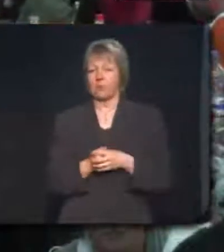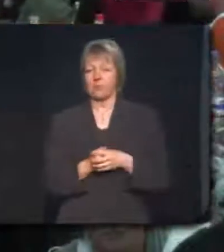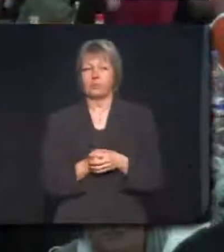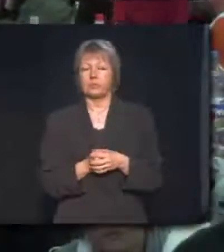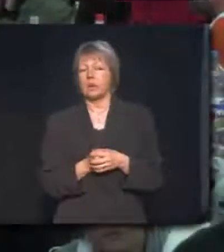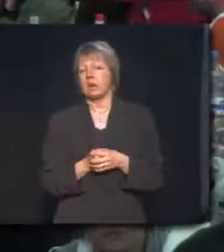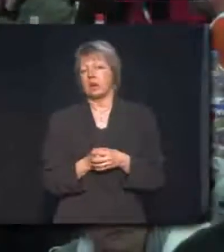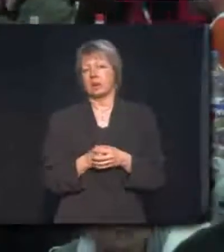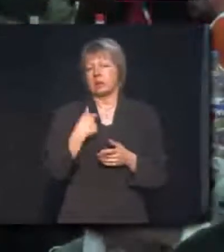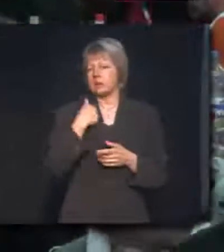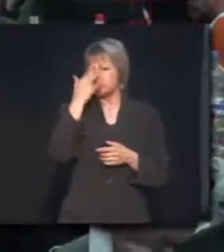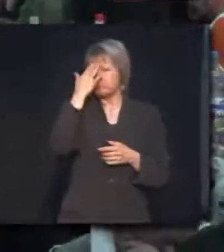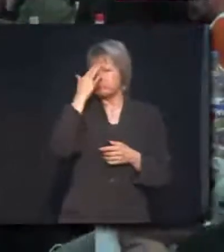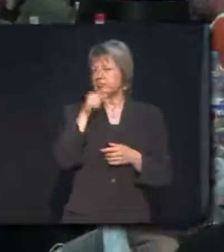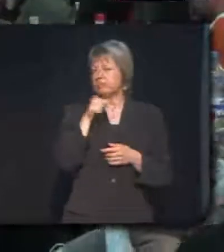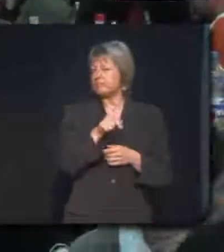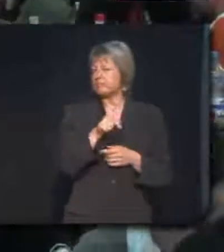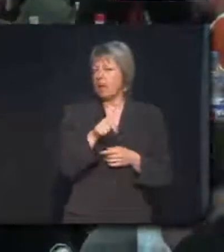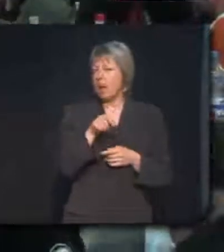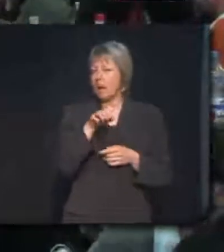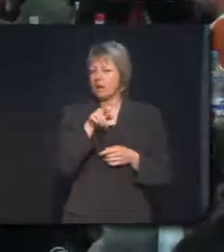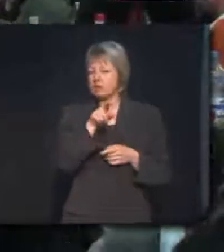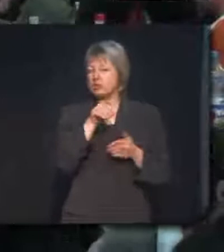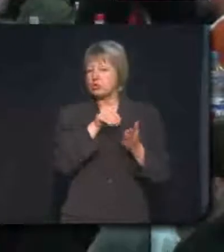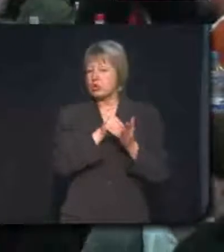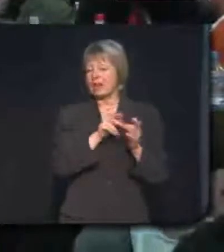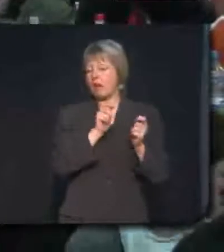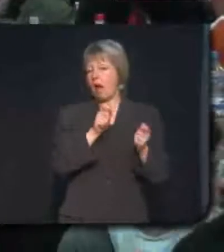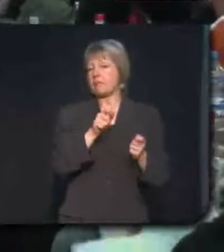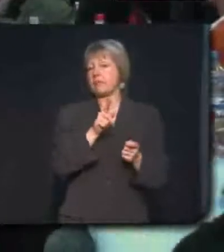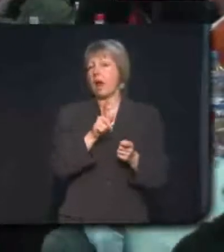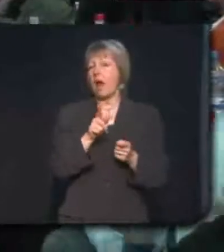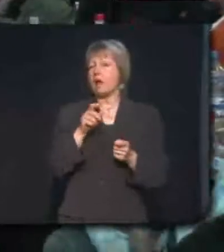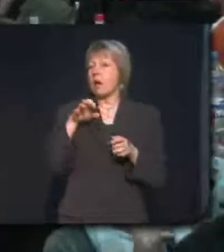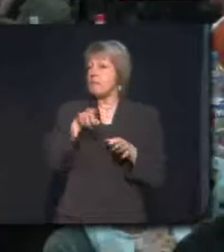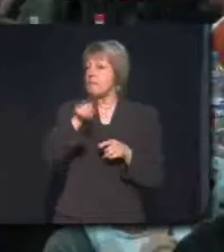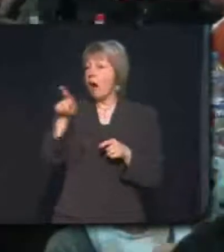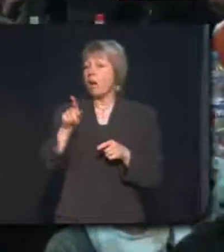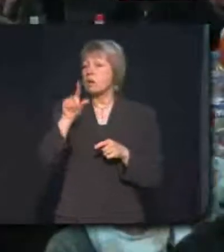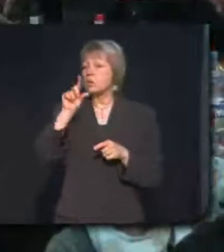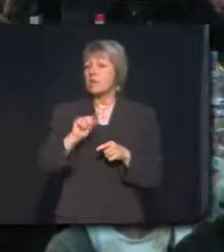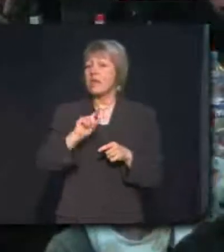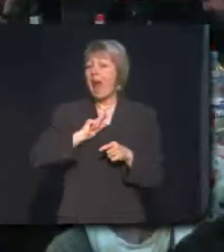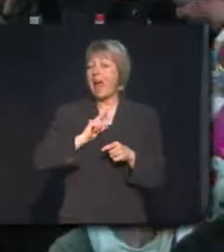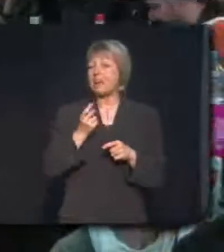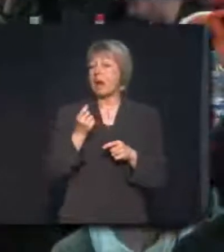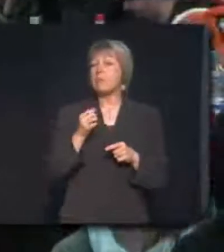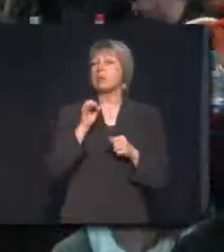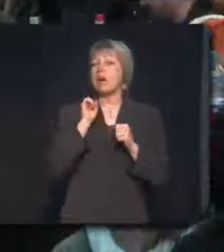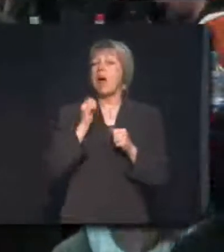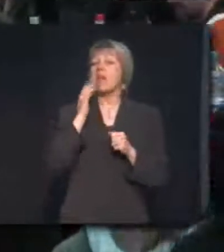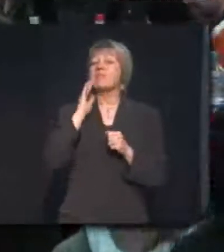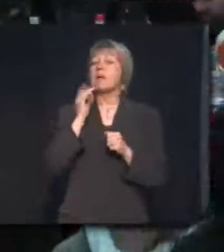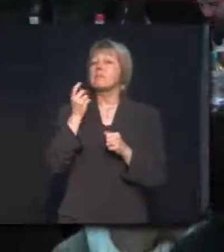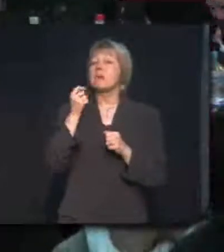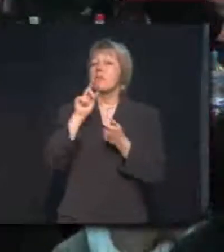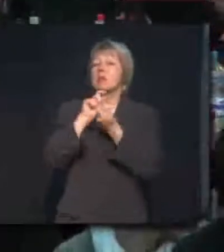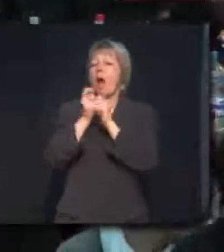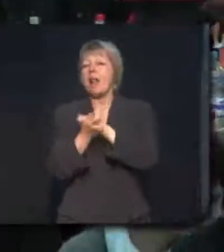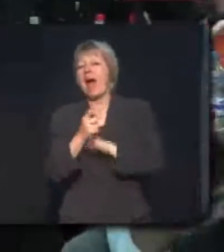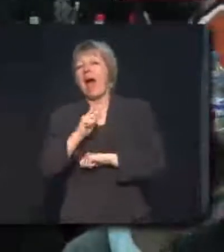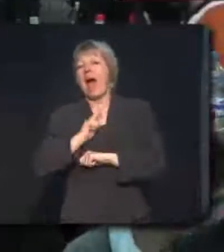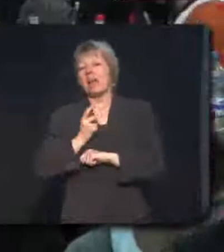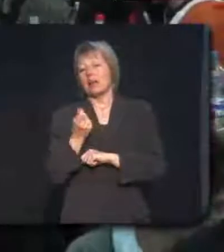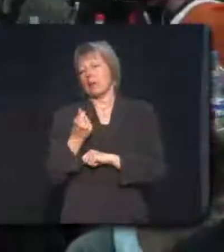Eigenkapitalquote ihr Fremdkapital in Eigenkapital umwandeln können es kam dazu auch gerade schon eine Rückfrage die wurde meiner Meinung nach